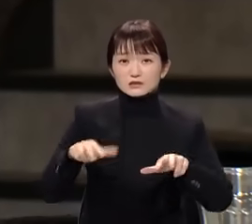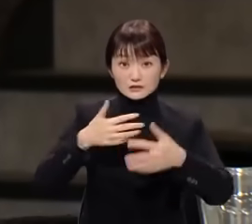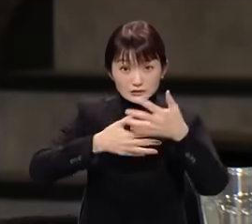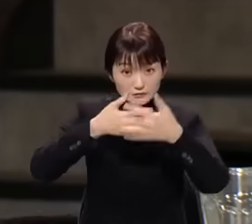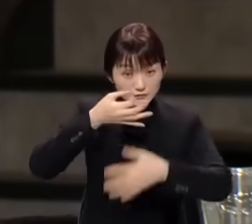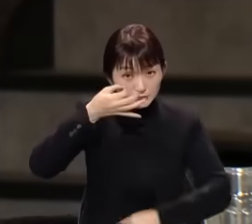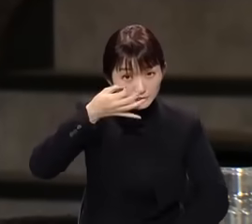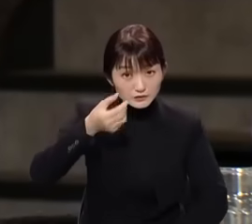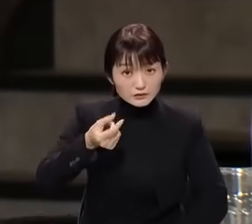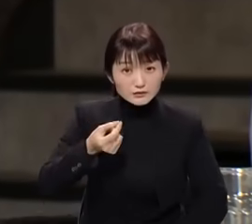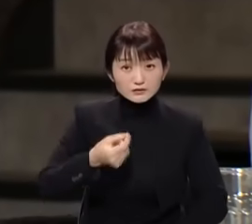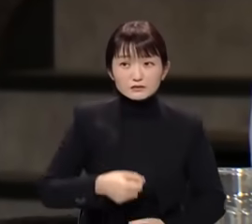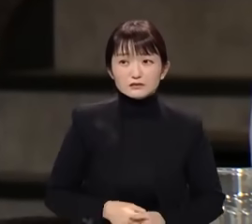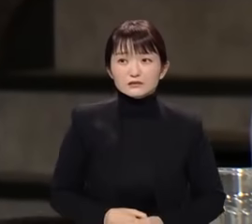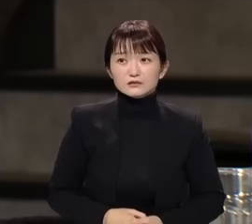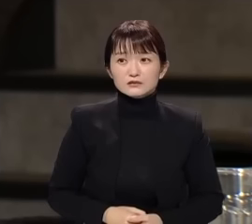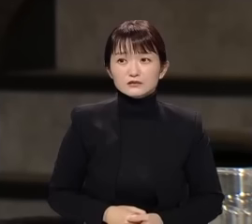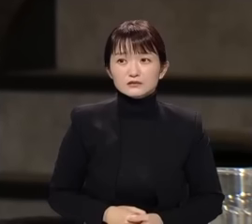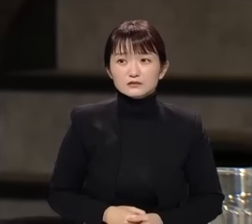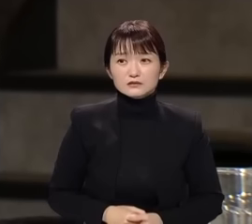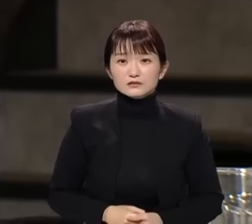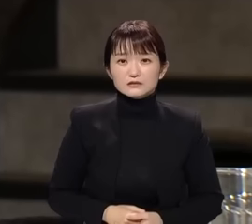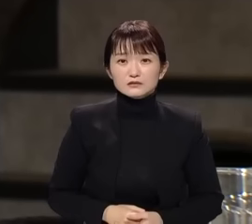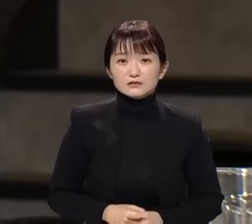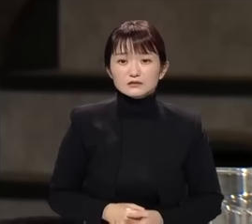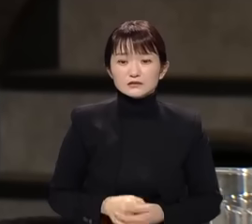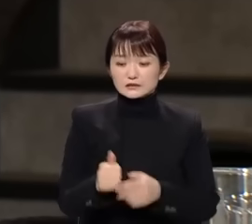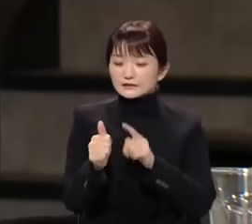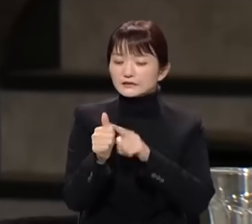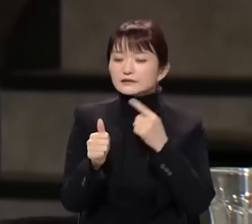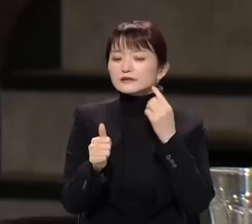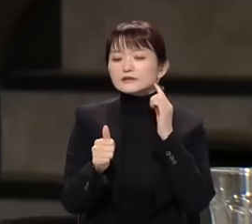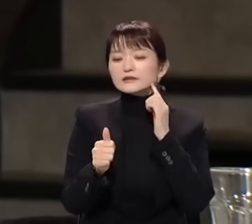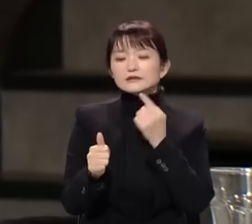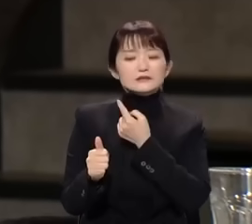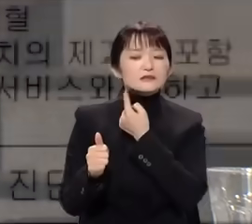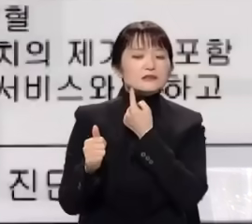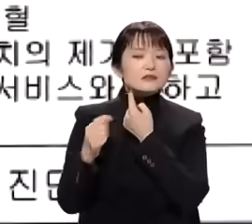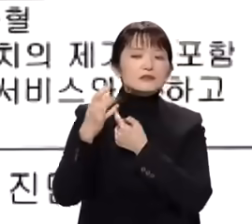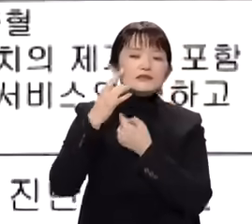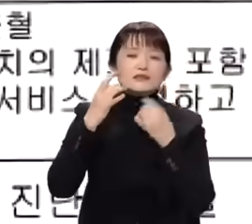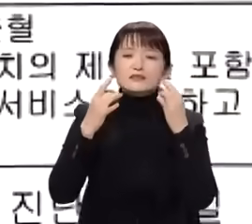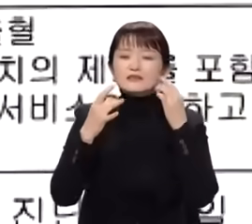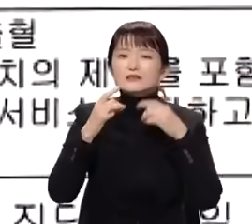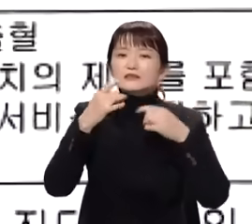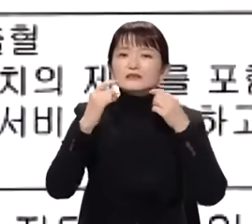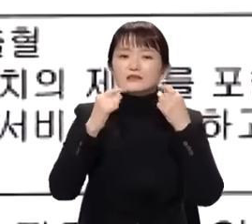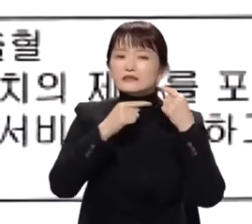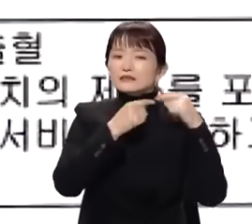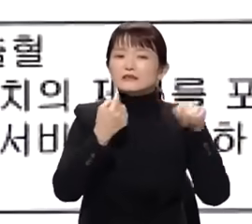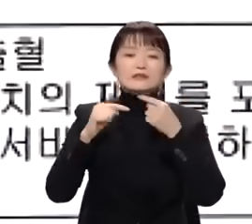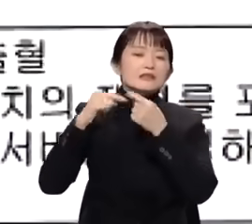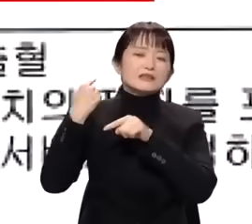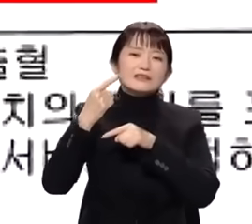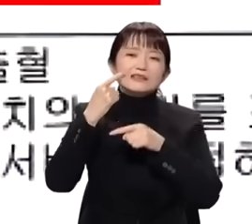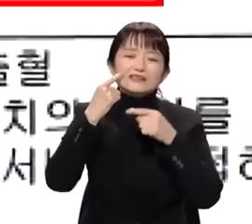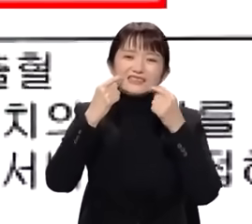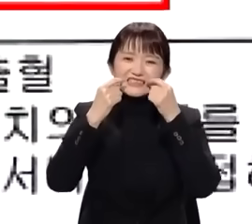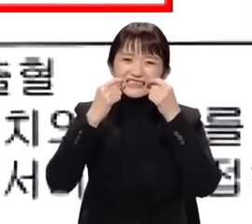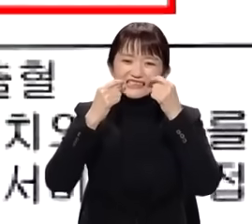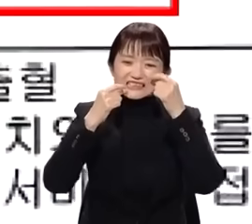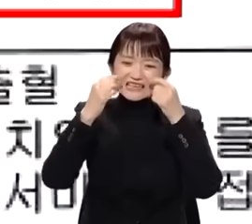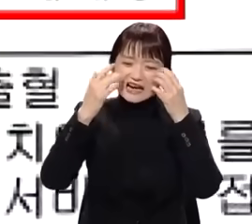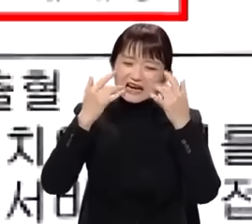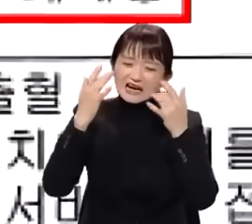영상으로도 보셨겠지만 정말 이 아래 양쪽 턱 관절 다 결절됐고요. 치아도 여러 개 부러지고 뭐 살도